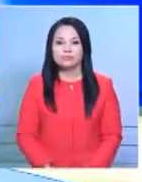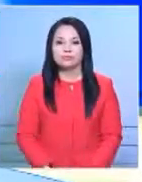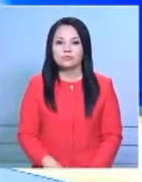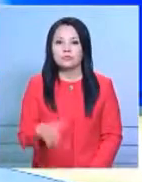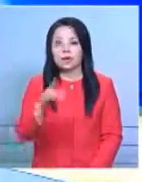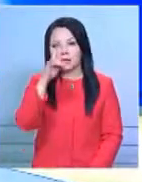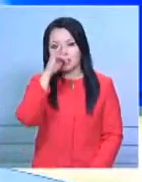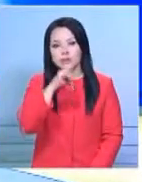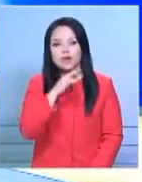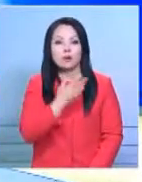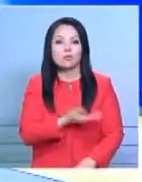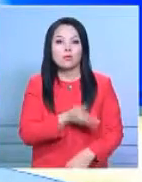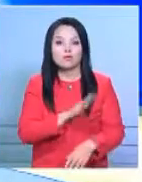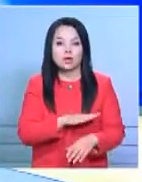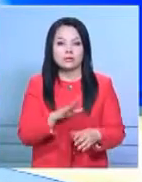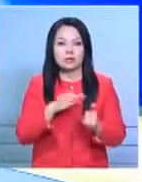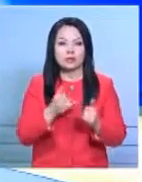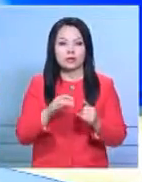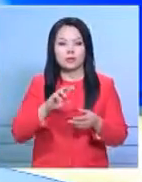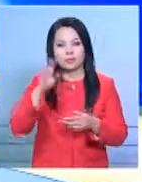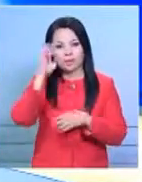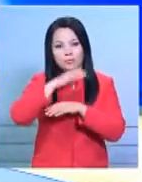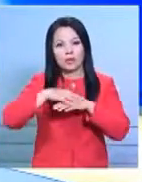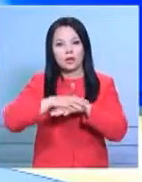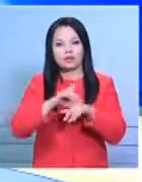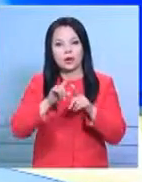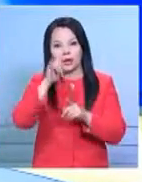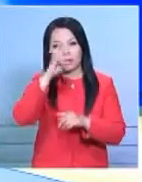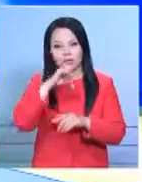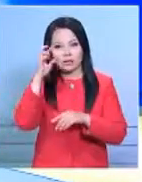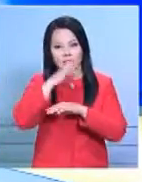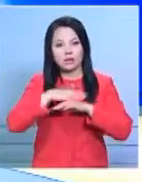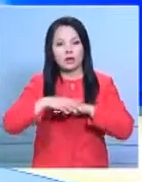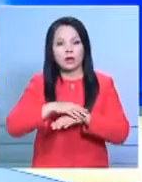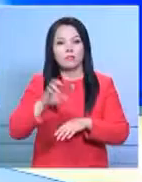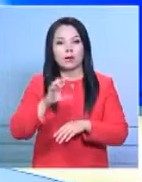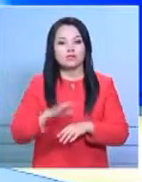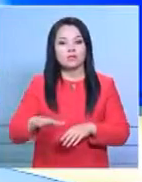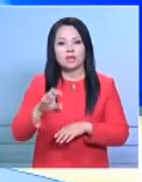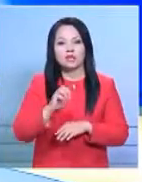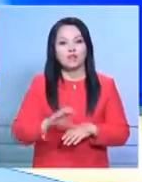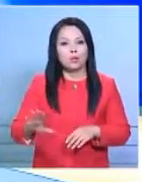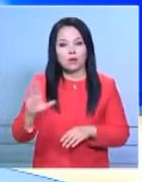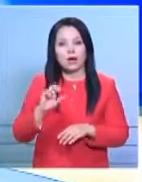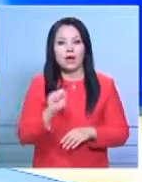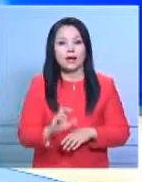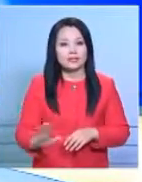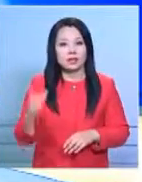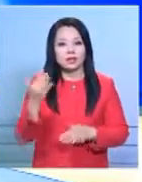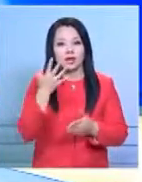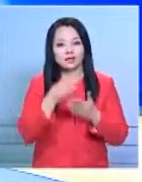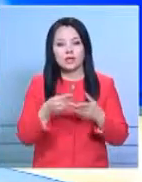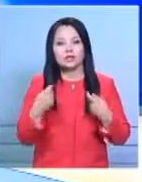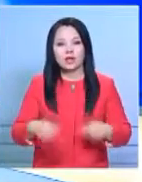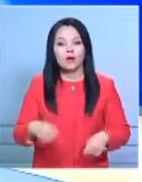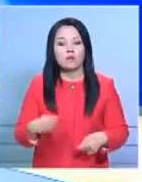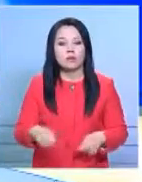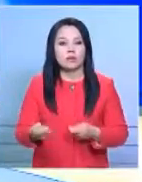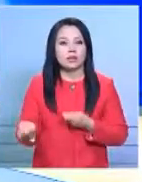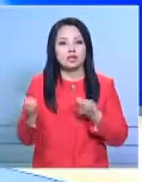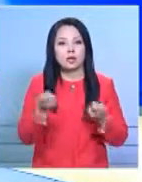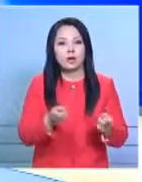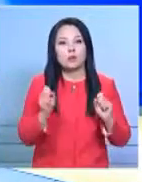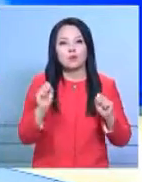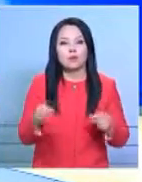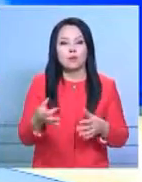Қазақстан мен Польша транзитті мемлекеттер болғандықтан қазақ елі Батыс Европа мен Азия арасындағы тауар тасымалына қатысты мүмкіндікті